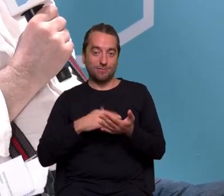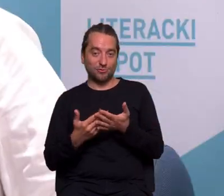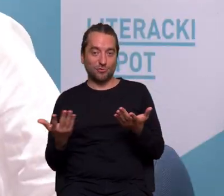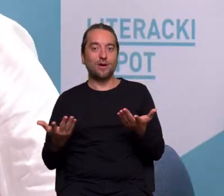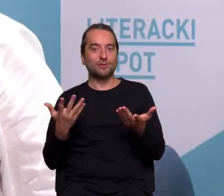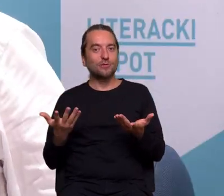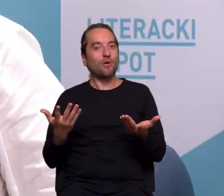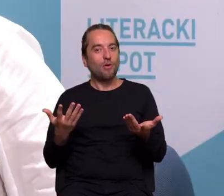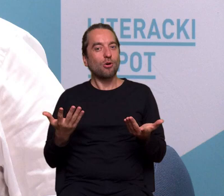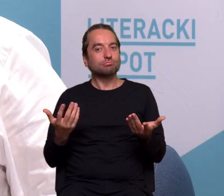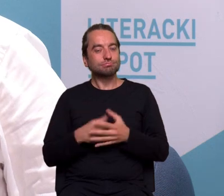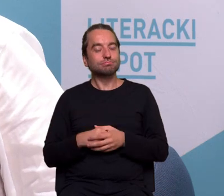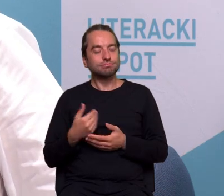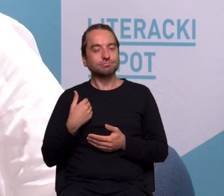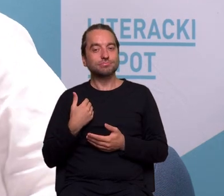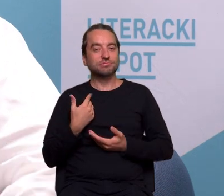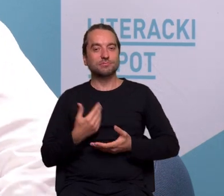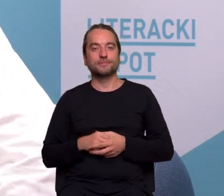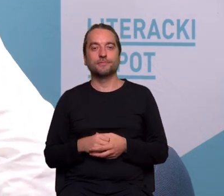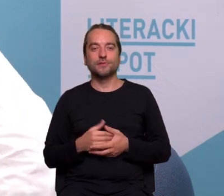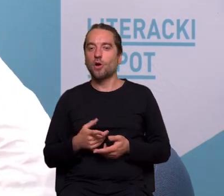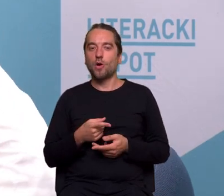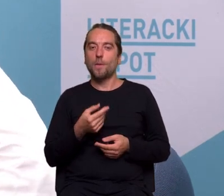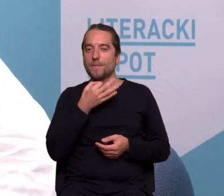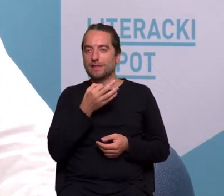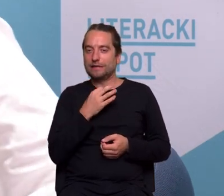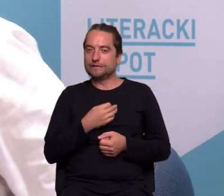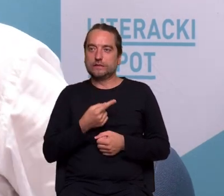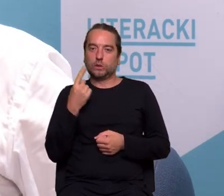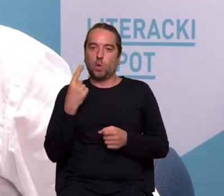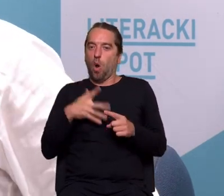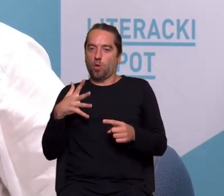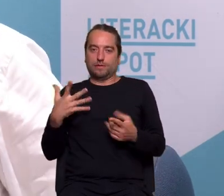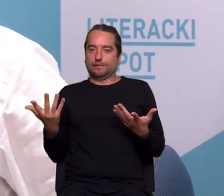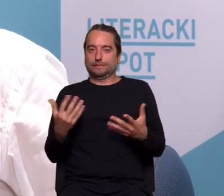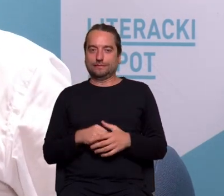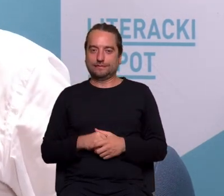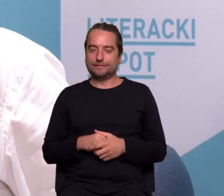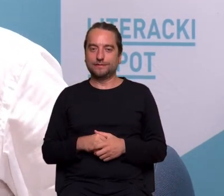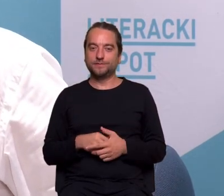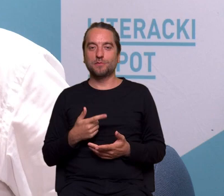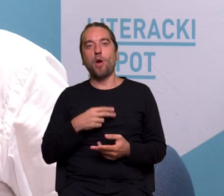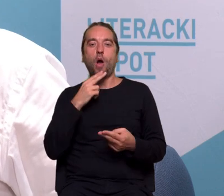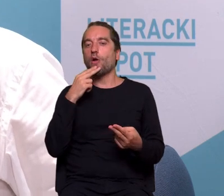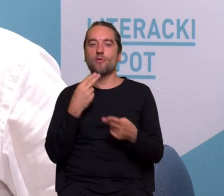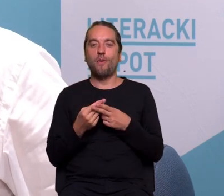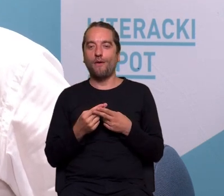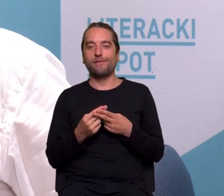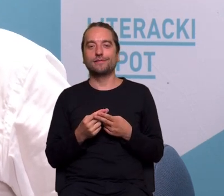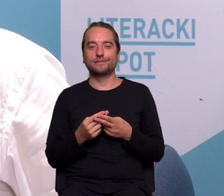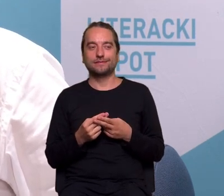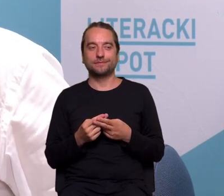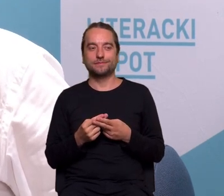Więc wie pani, pytanie jest zbyt kategoryczne, powiedziałbym. Bo można na nie odpowiedzieć, że